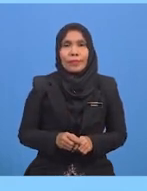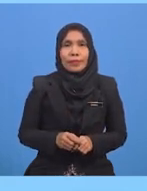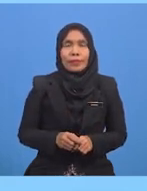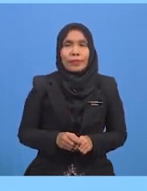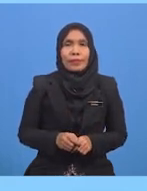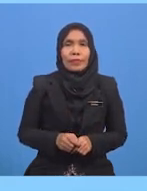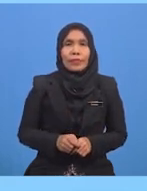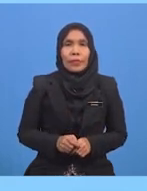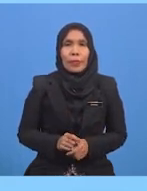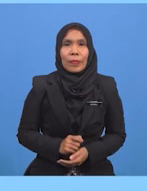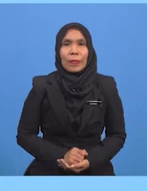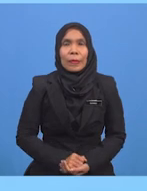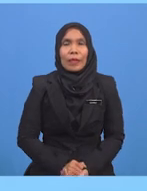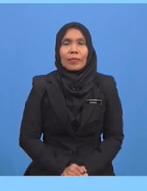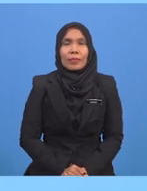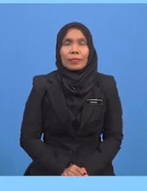ini.